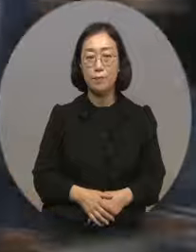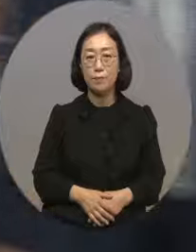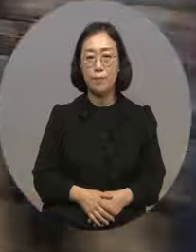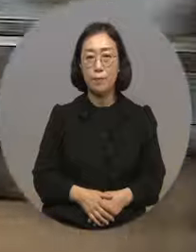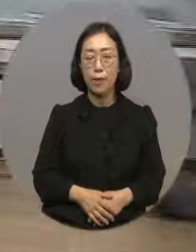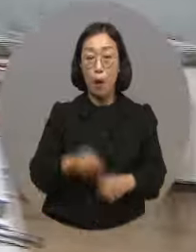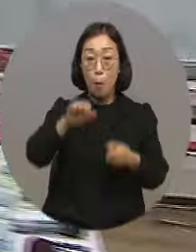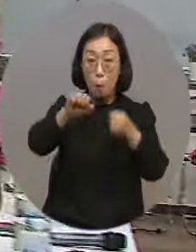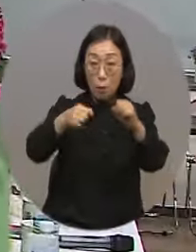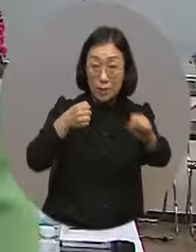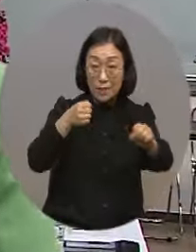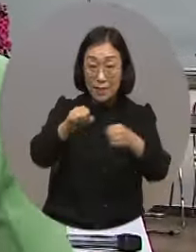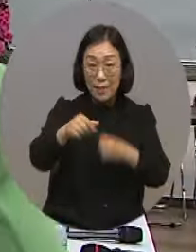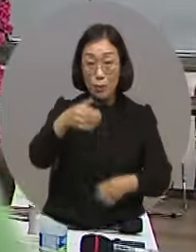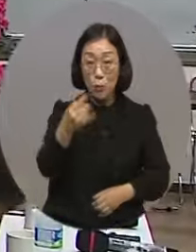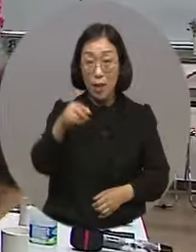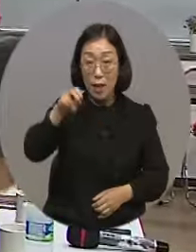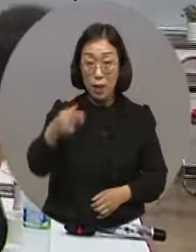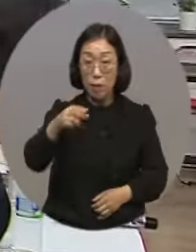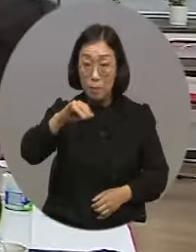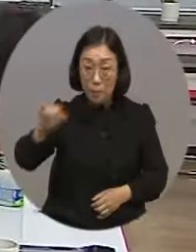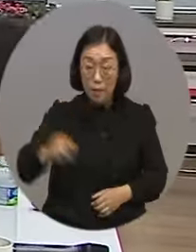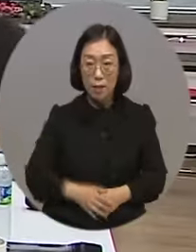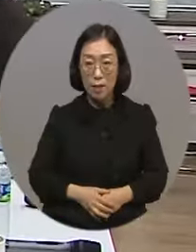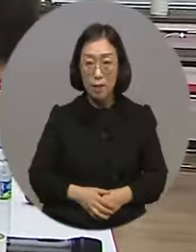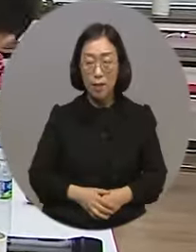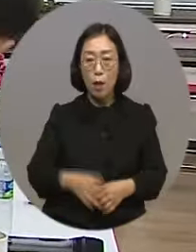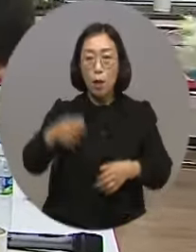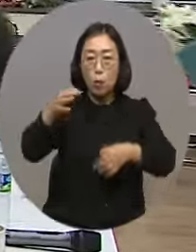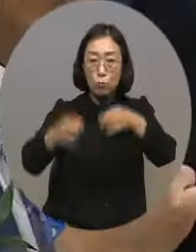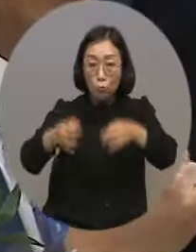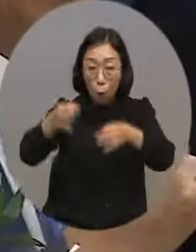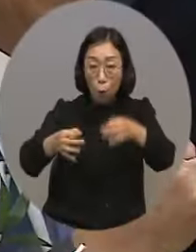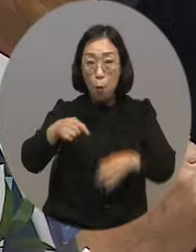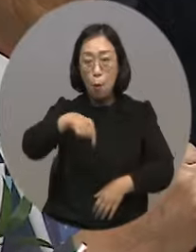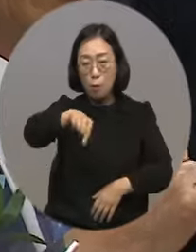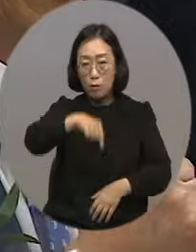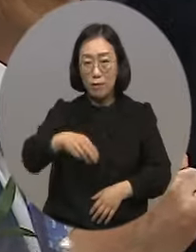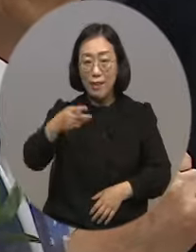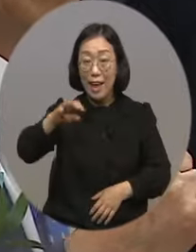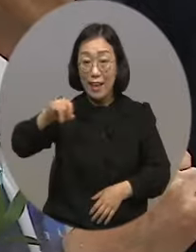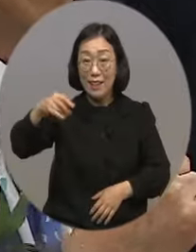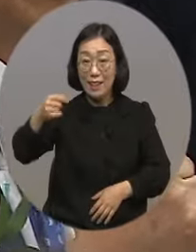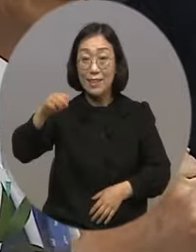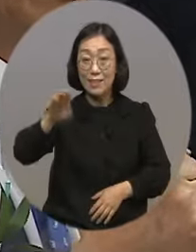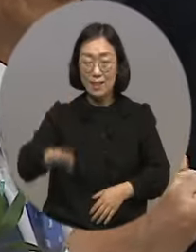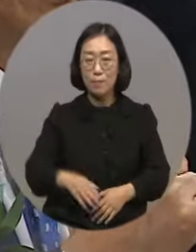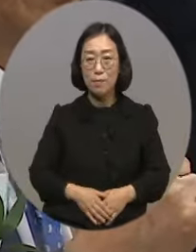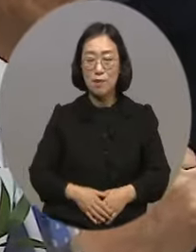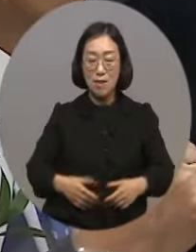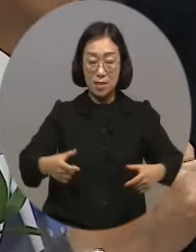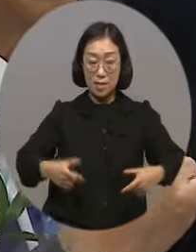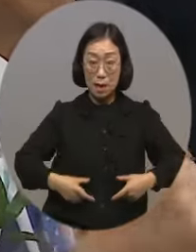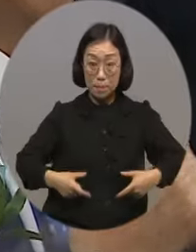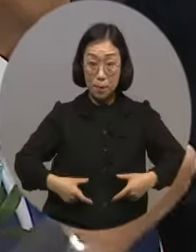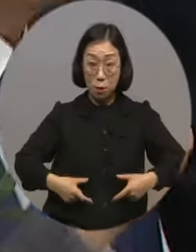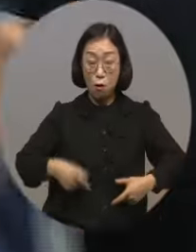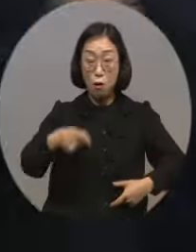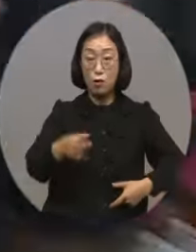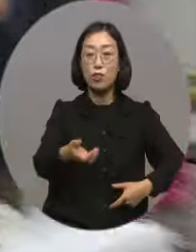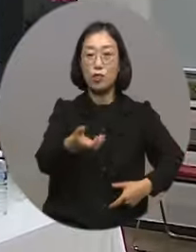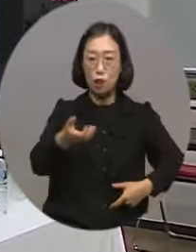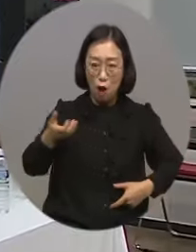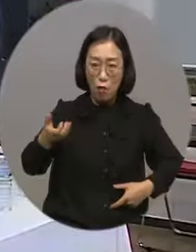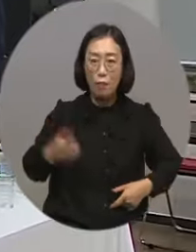복싱 최현미 선수가 2024 프로권투 WBA 라이트웨이트급 세계 챔피언 타이틀전에 앞서